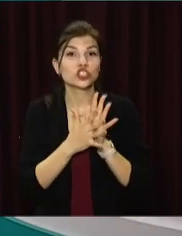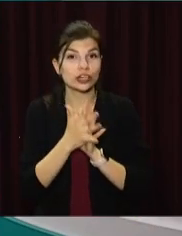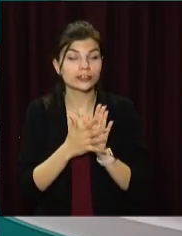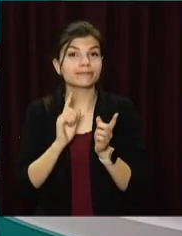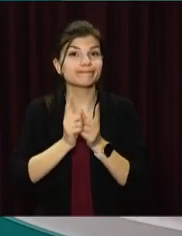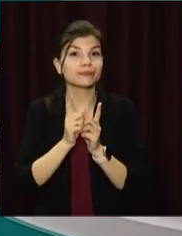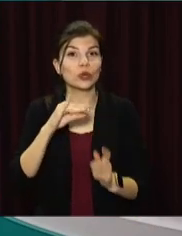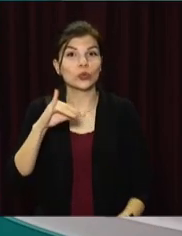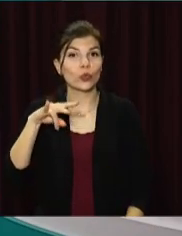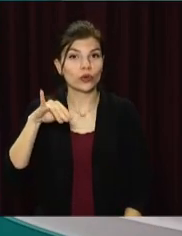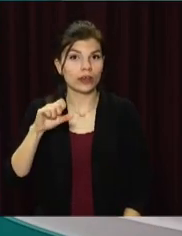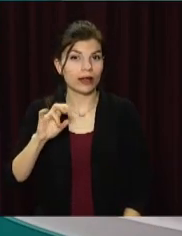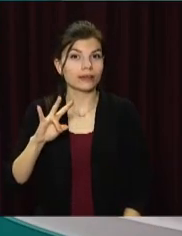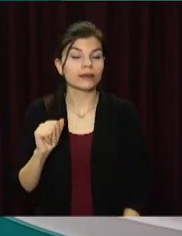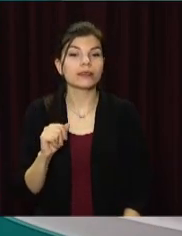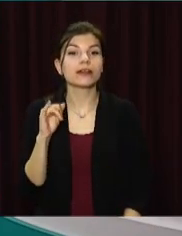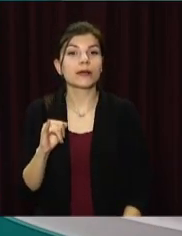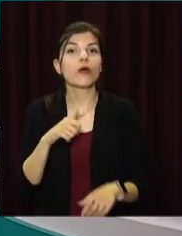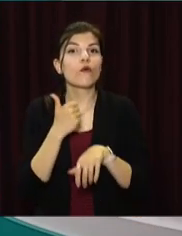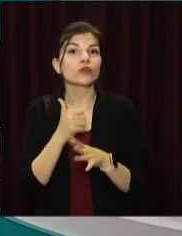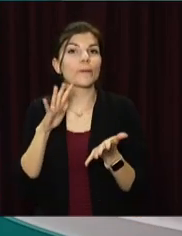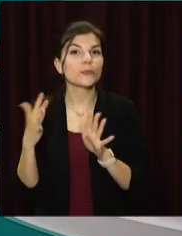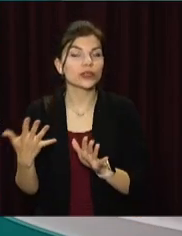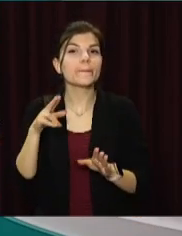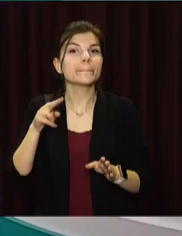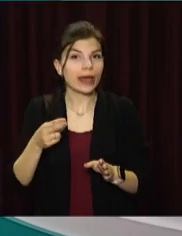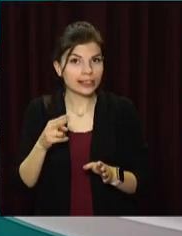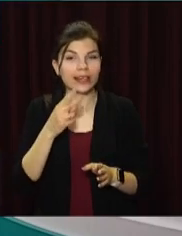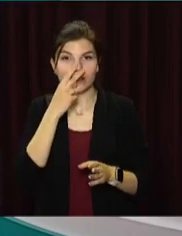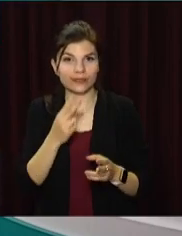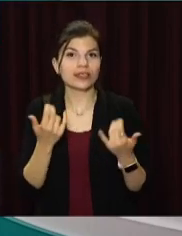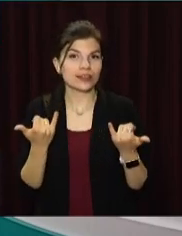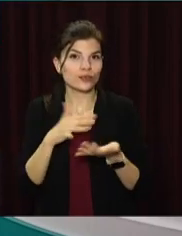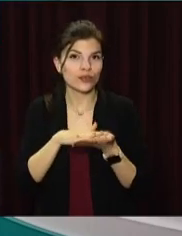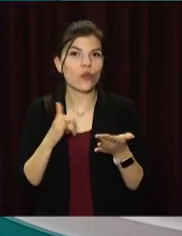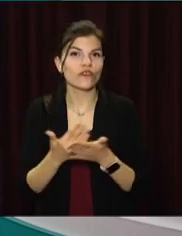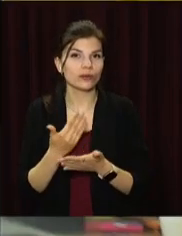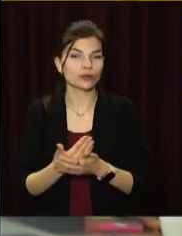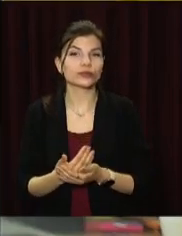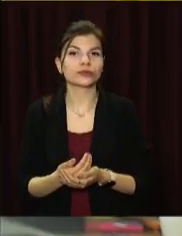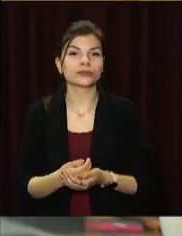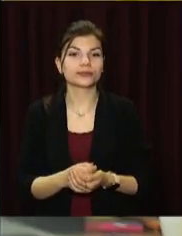жестів розповідатиме Юліана Пуговкіна. І про головні події п'ятниці дивіться далі у випуску.